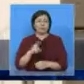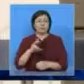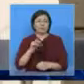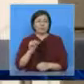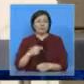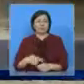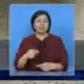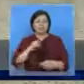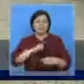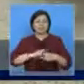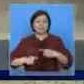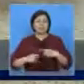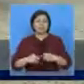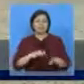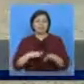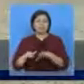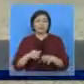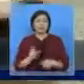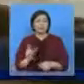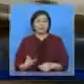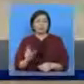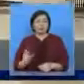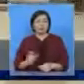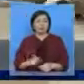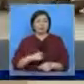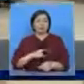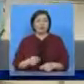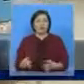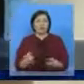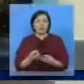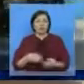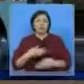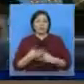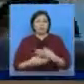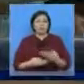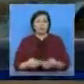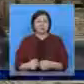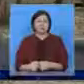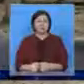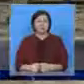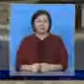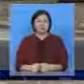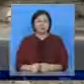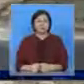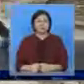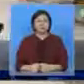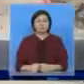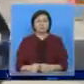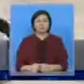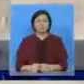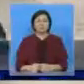на бешеной скорости. Пешеходам приходится бежать, дабы не попасть под колеса.